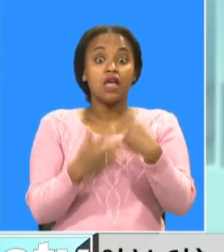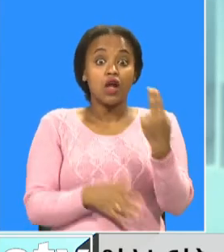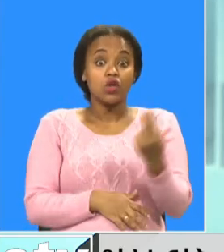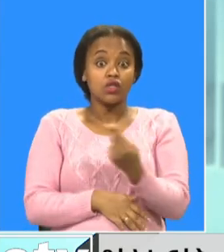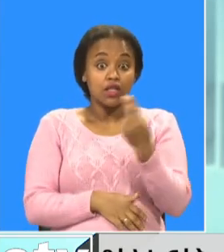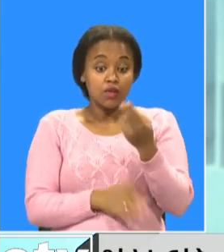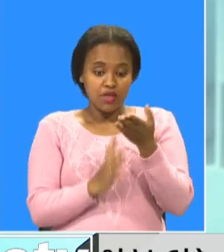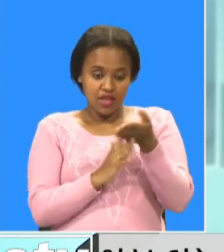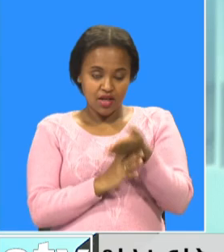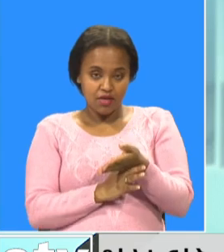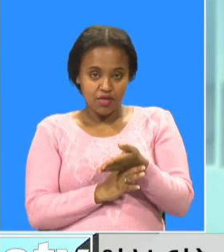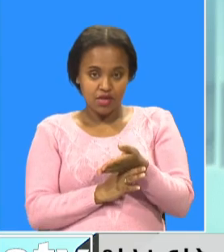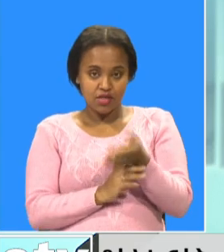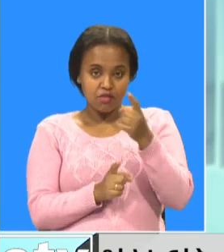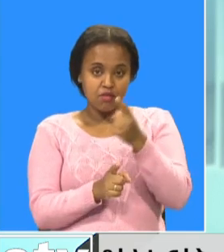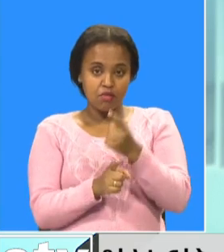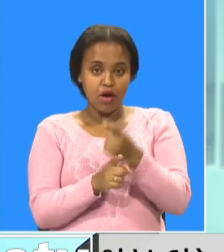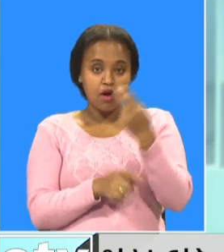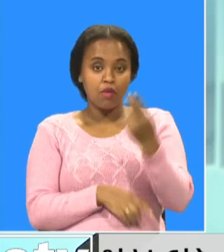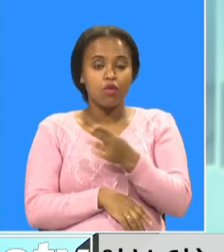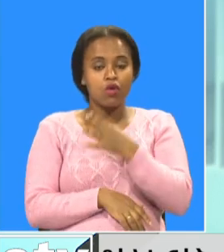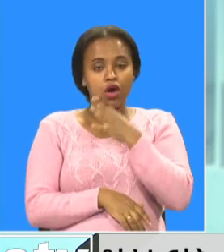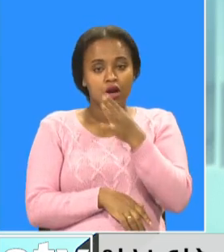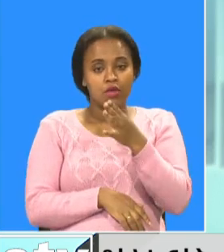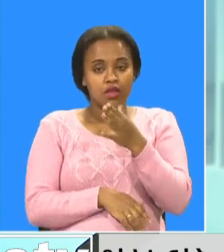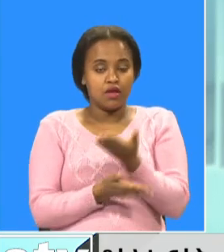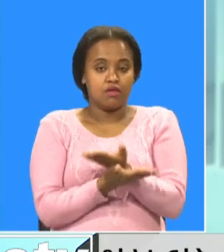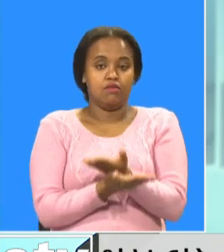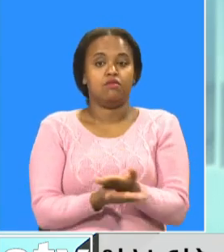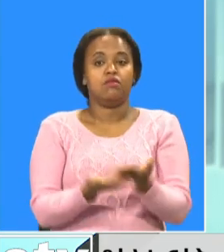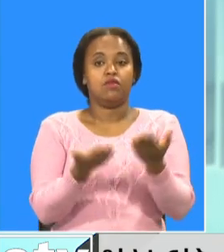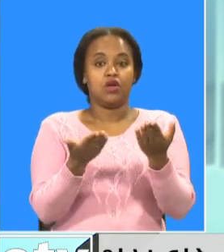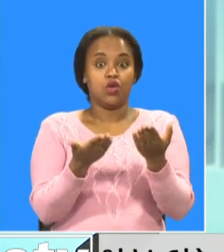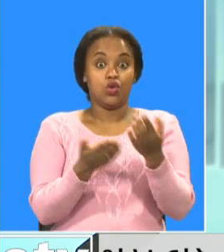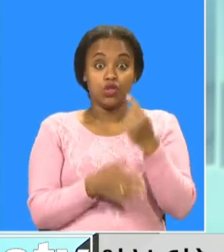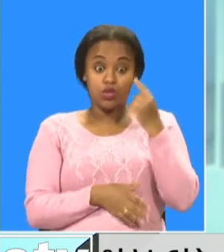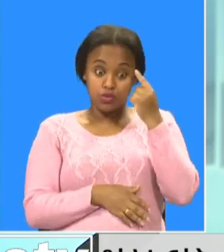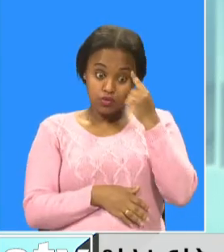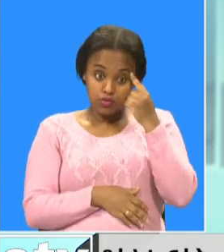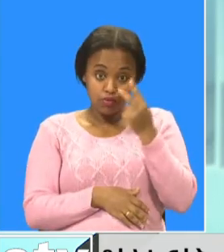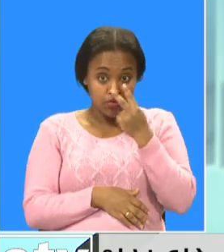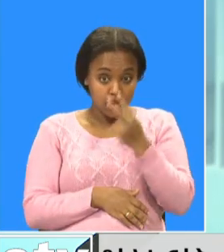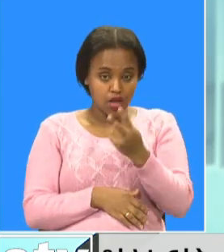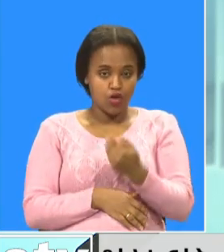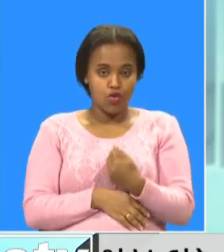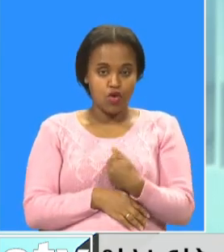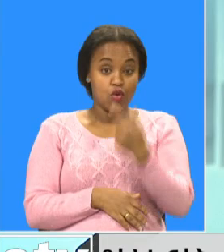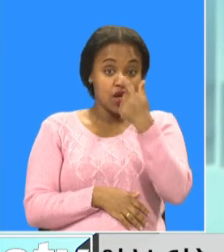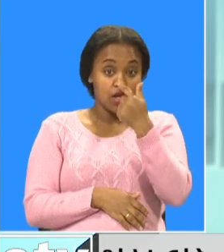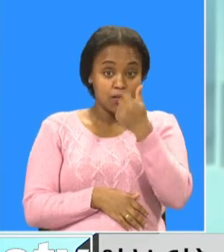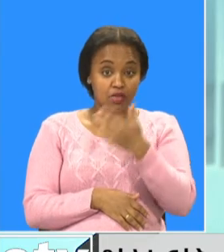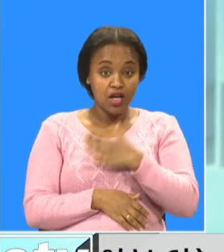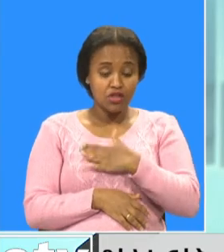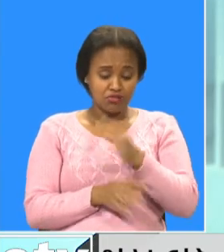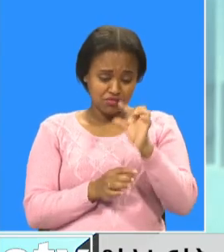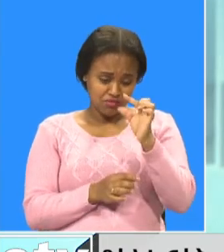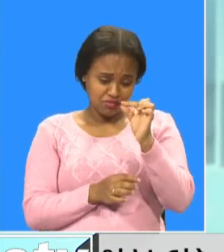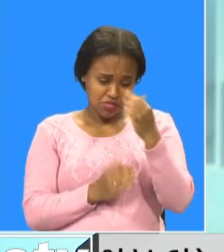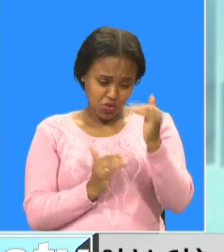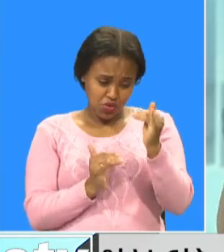አንጻር በአግባቡ ያለመጠቀም ነገሮች፣ ሌሎች የሚስተዋሉ ነገሮች አሉ። እንደው ልምዳችን በተወሰነ ደረጃ